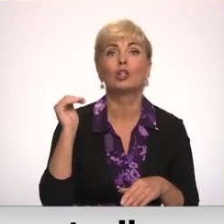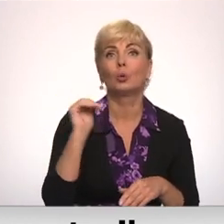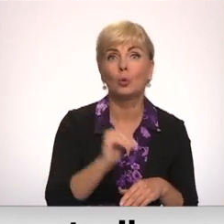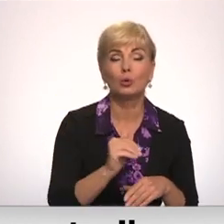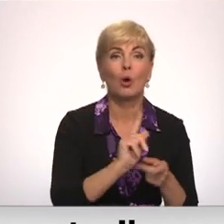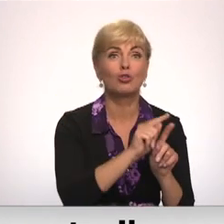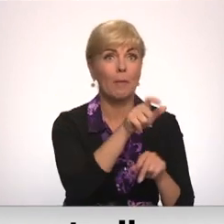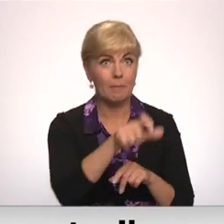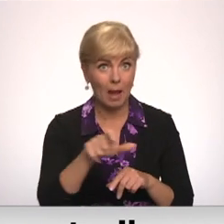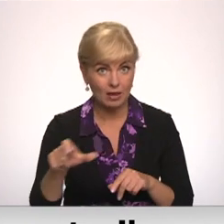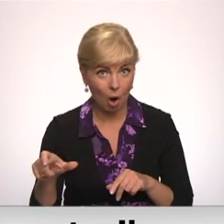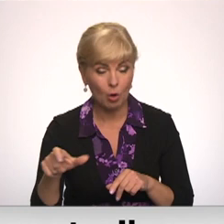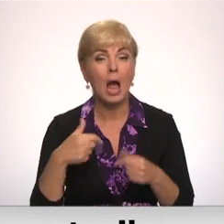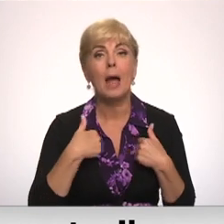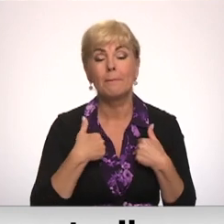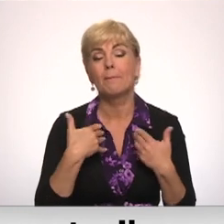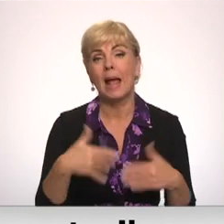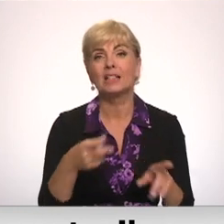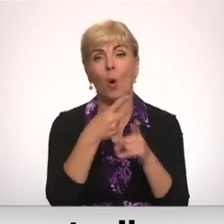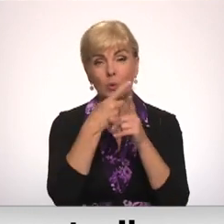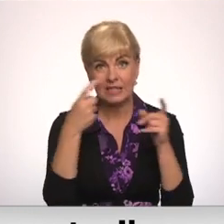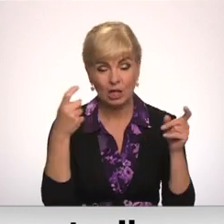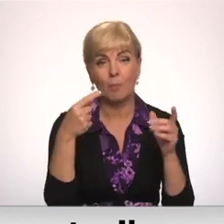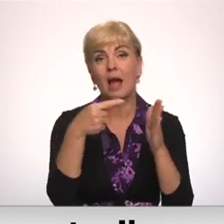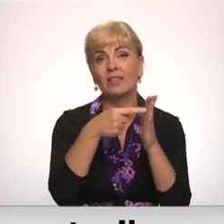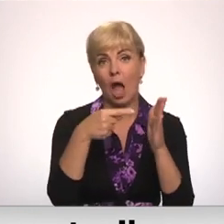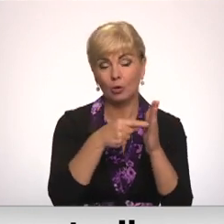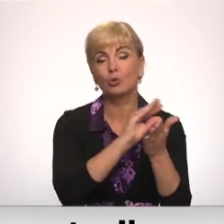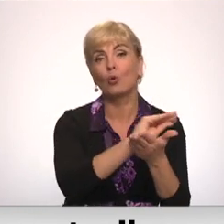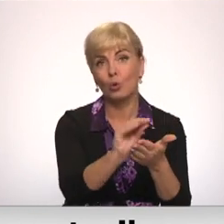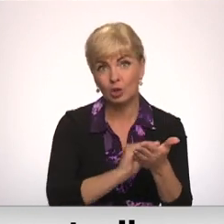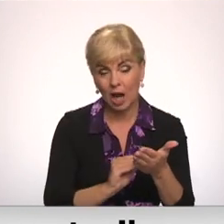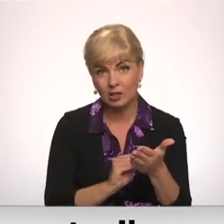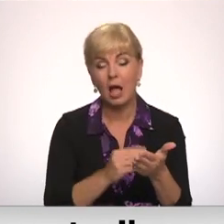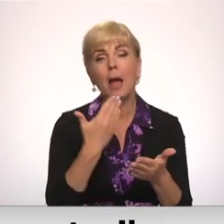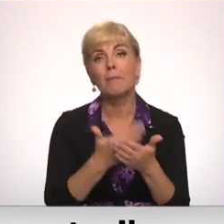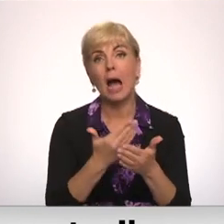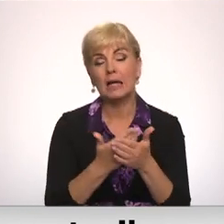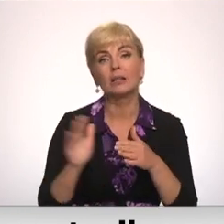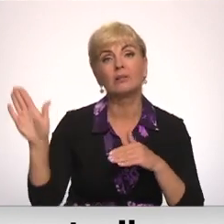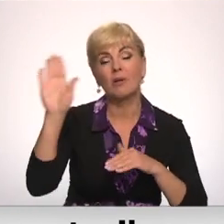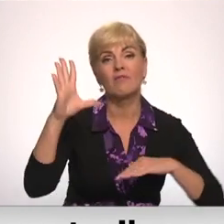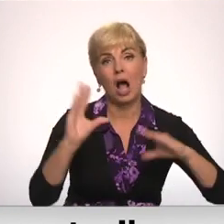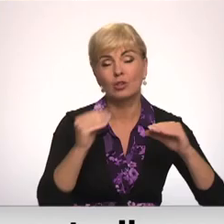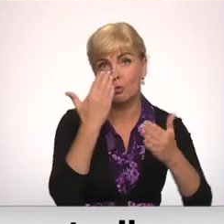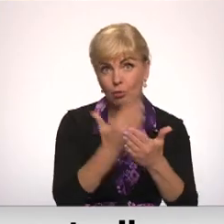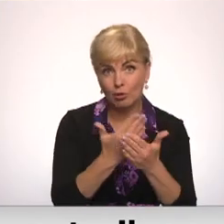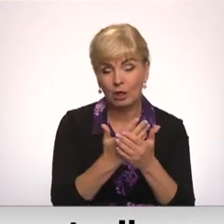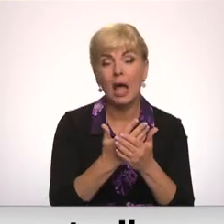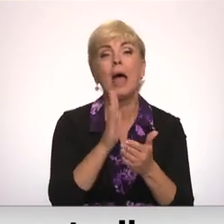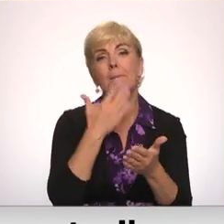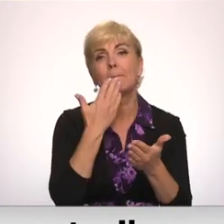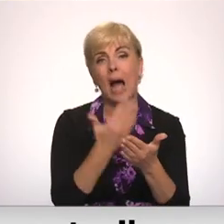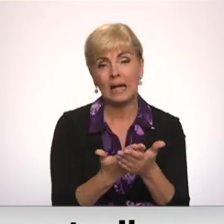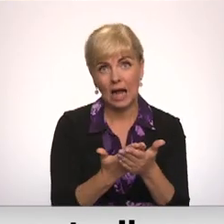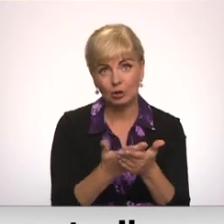pedagogu. Līdz ar ko mēs ziņojumā šos datus norādīsim, parādīsim fiskālo aprēķinu, parādīsim ieteikmes un